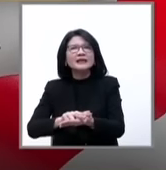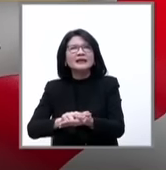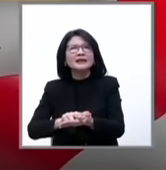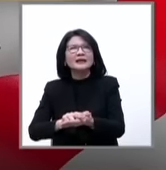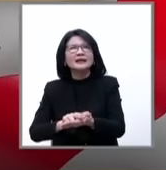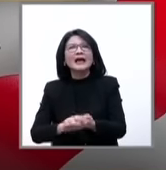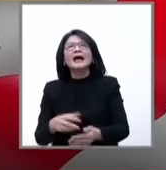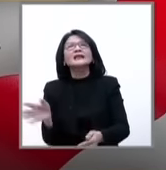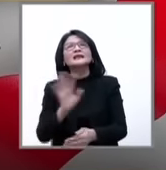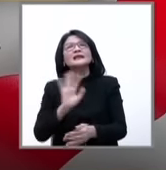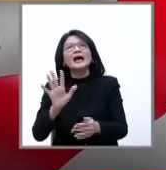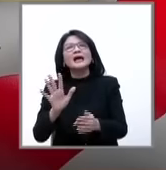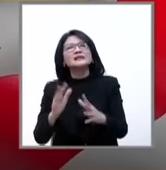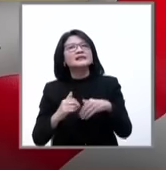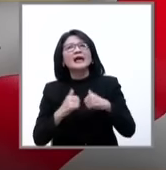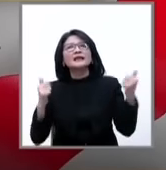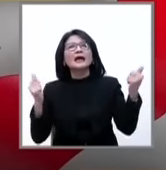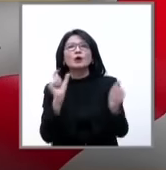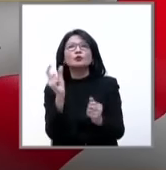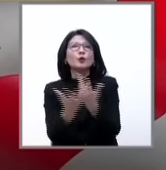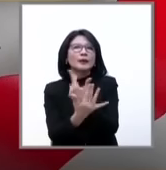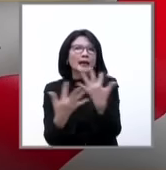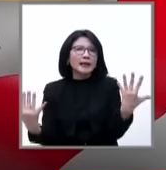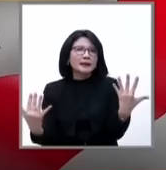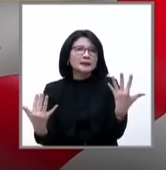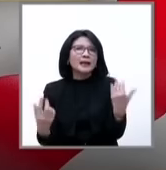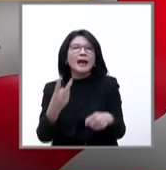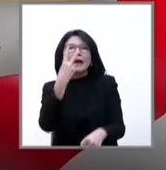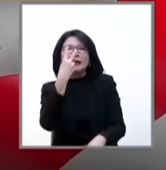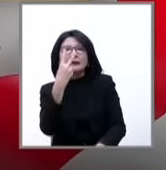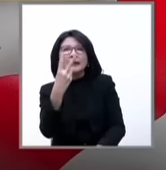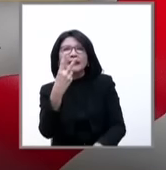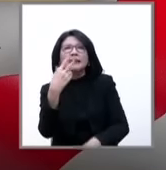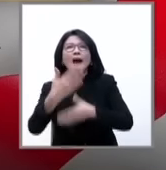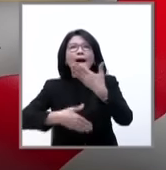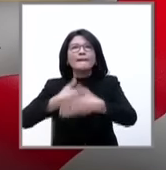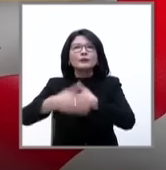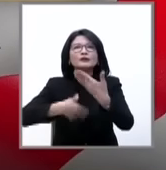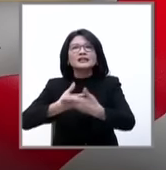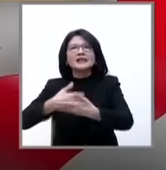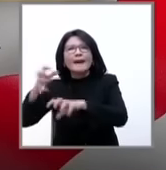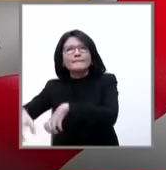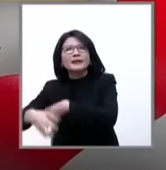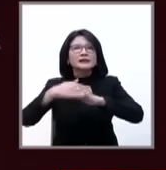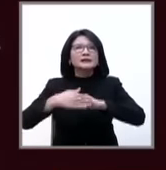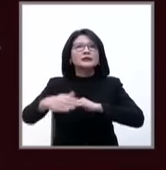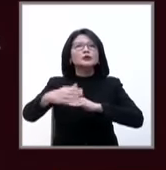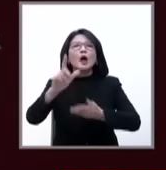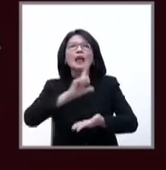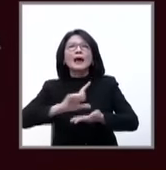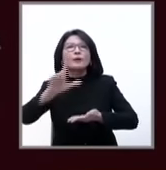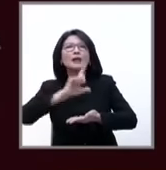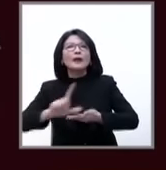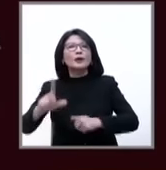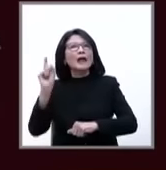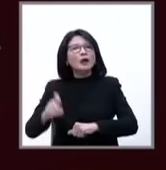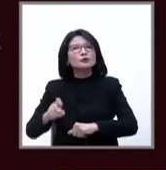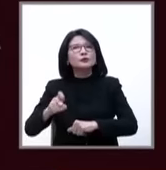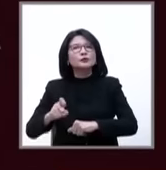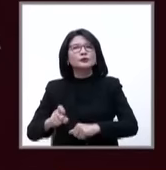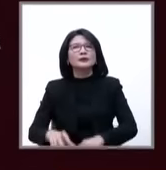itu maka pertanyaan, bahkan banyak organisasi mulai menumbuhkan budaya bertanya menjadi sangat vital